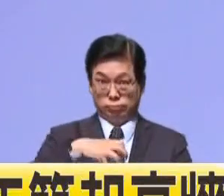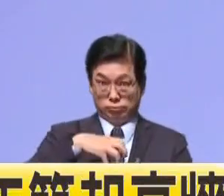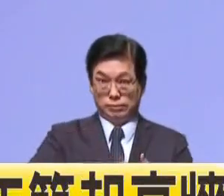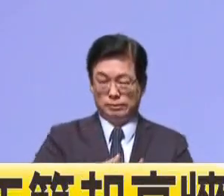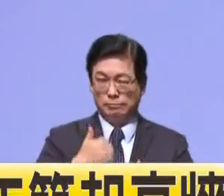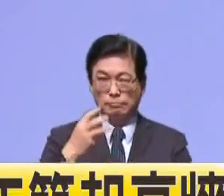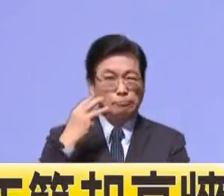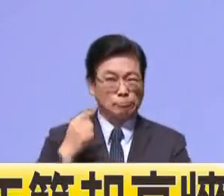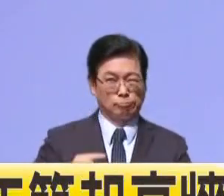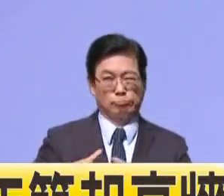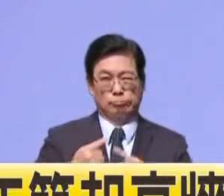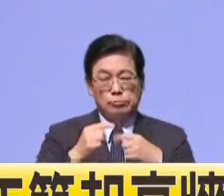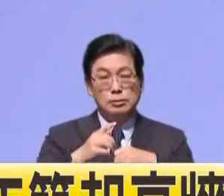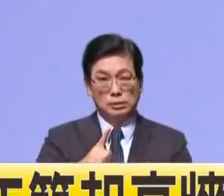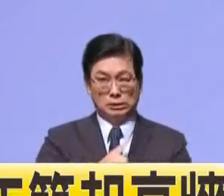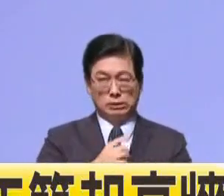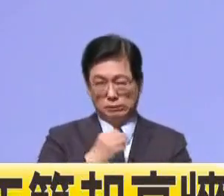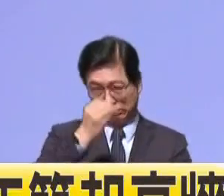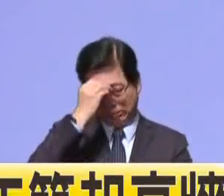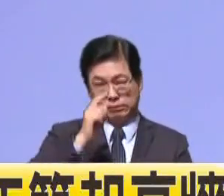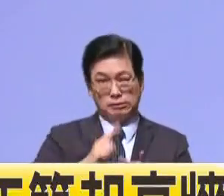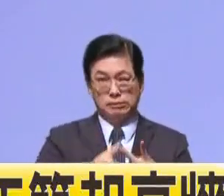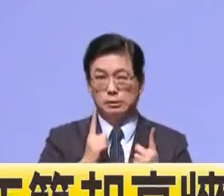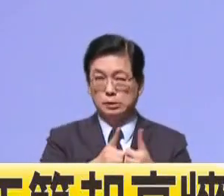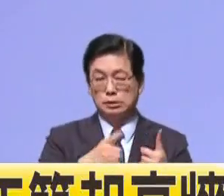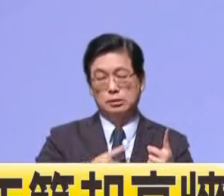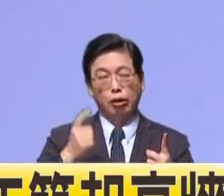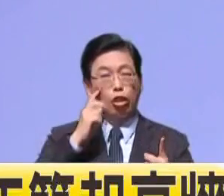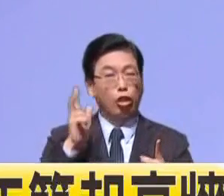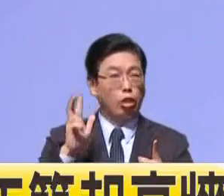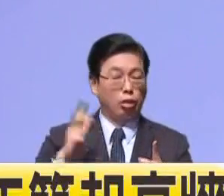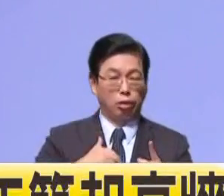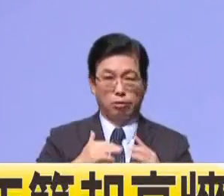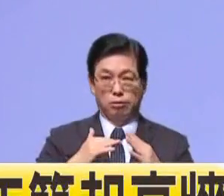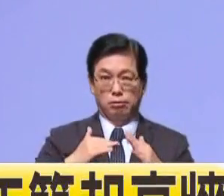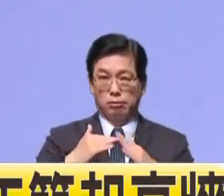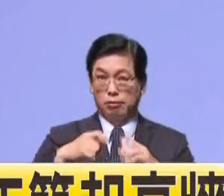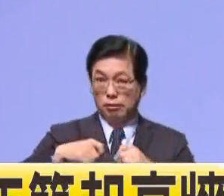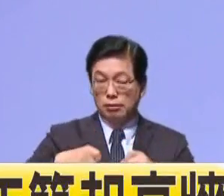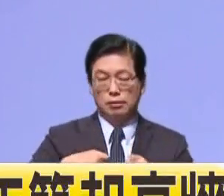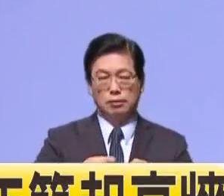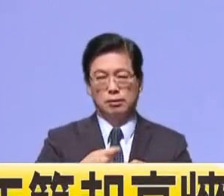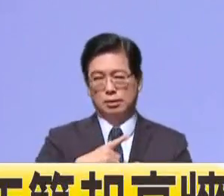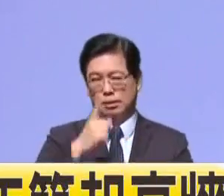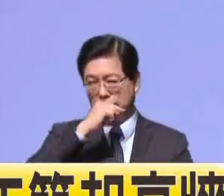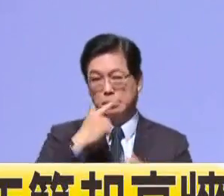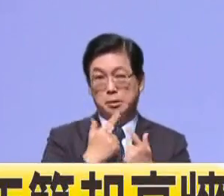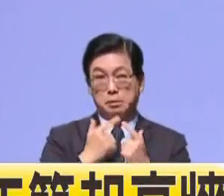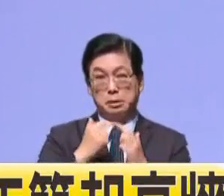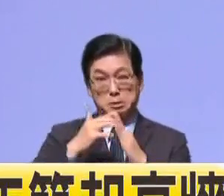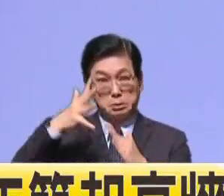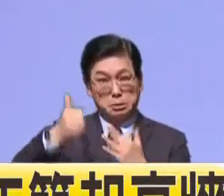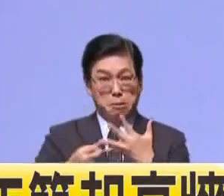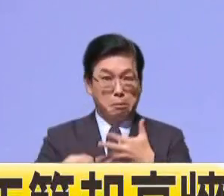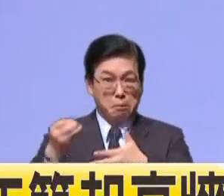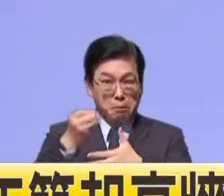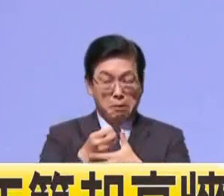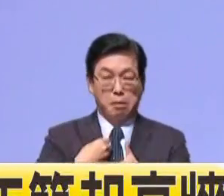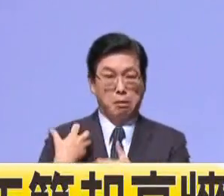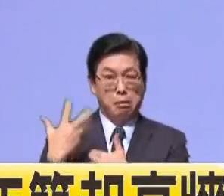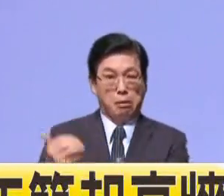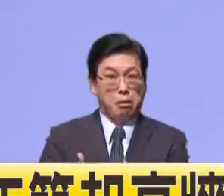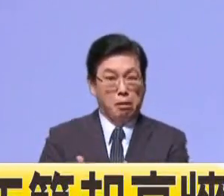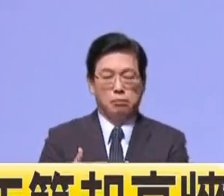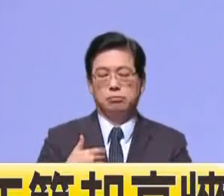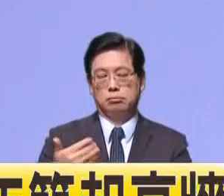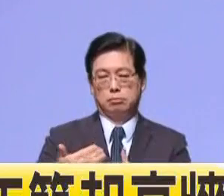政治斗争，如果你厌倦了无心市政的市长，如果你厌倦了台北市民永远只是市长往上爬的工具，